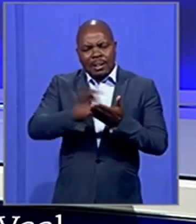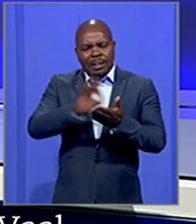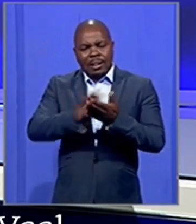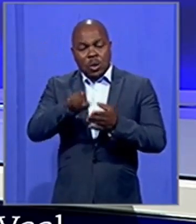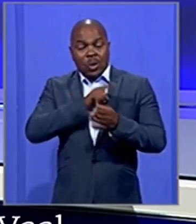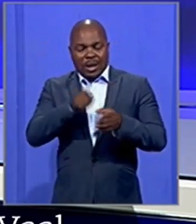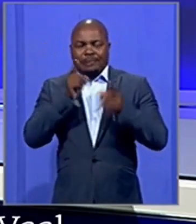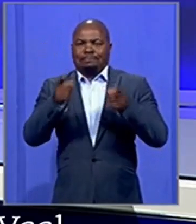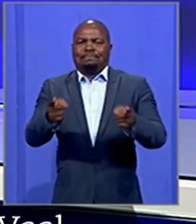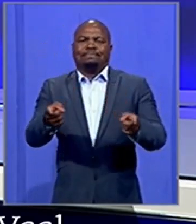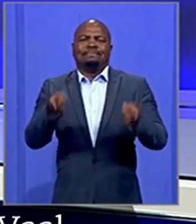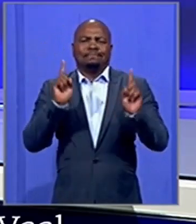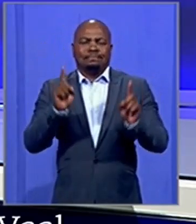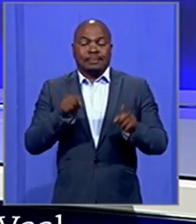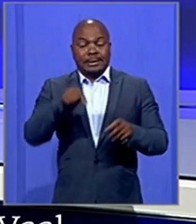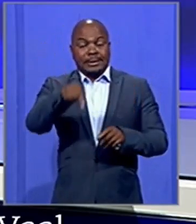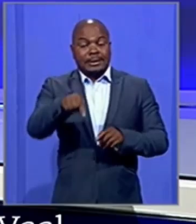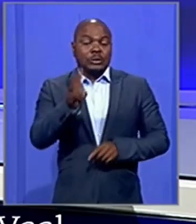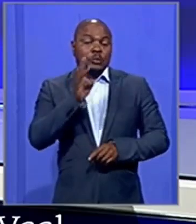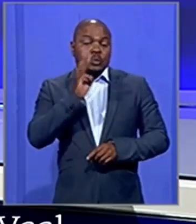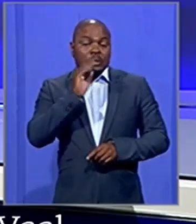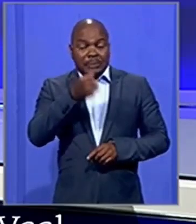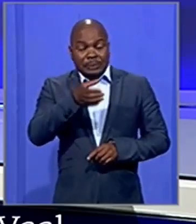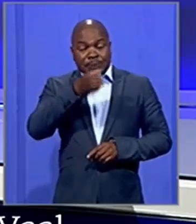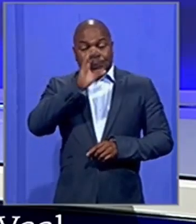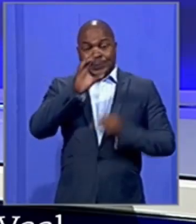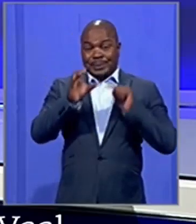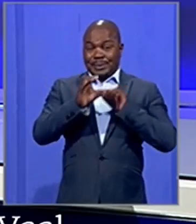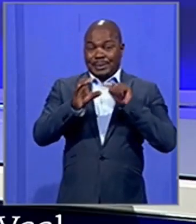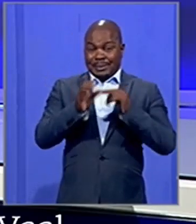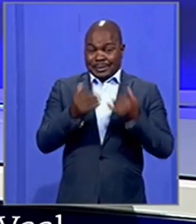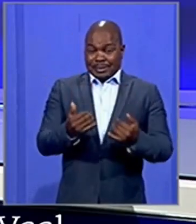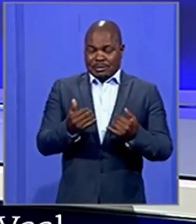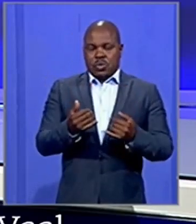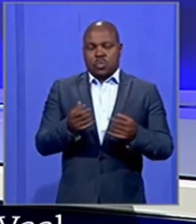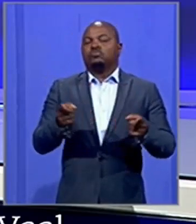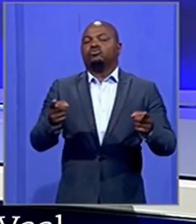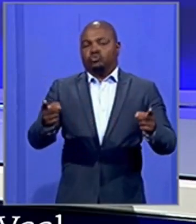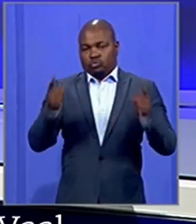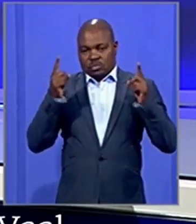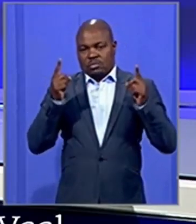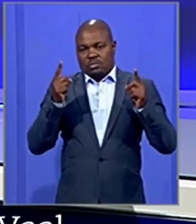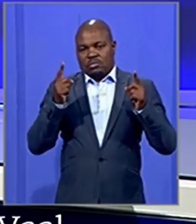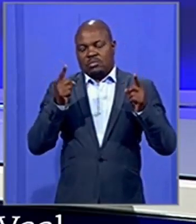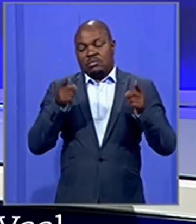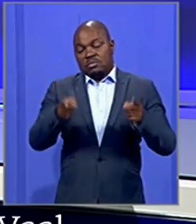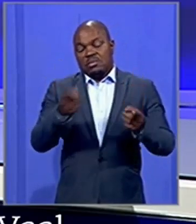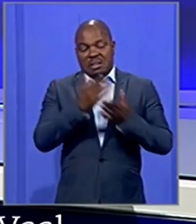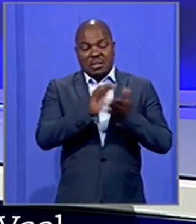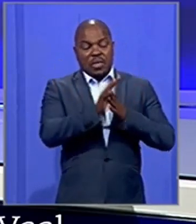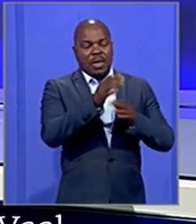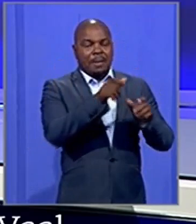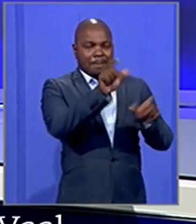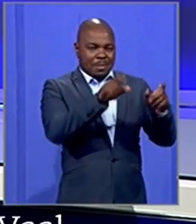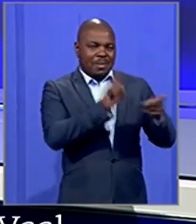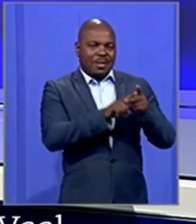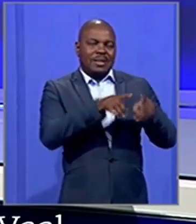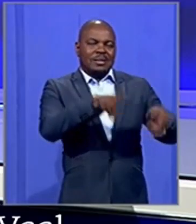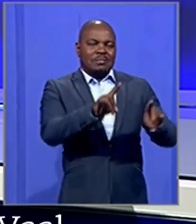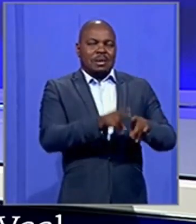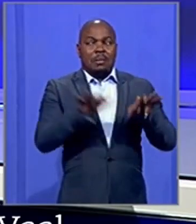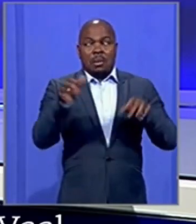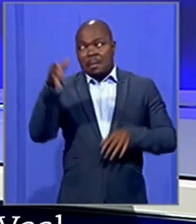kotsi. Go nwa metse ao a lego boemong bjo bja gona bjale go kotsi bathong le diphoofolong. Ditsebi di bolela